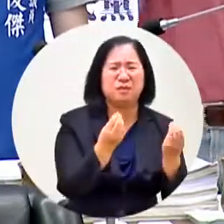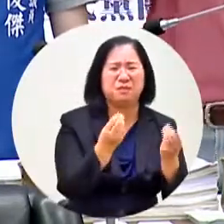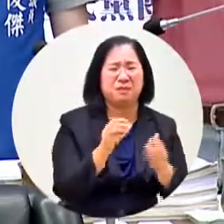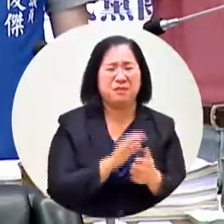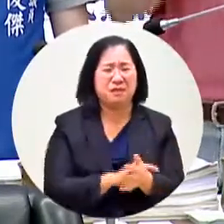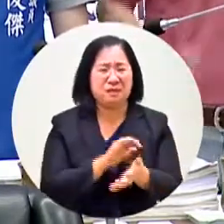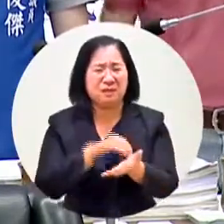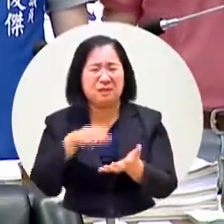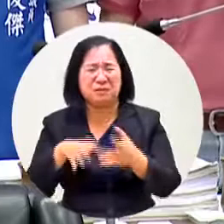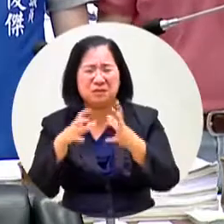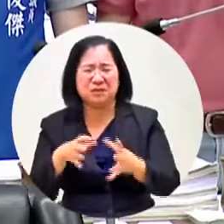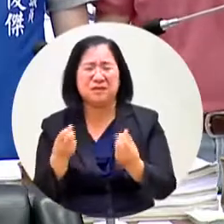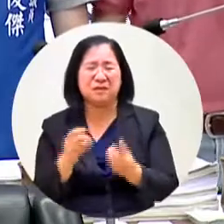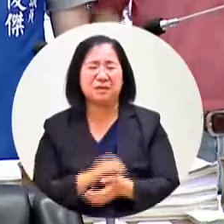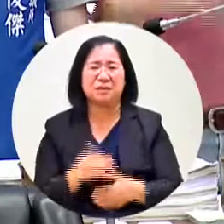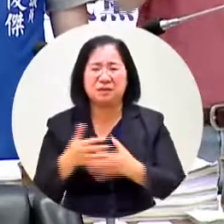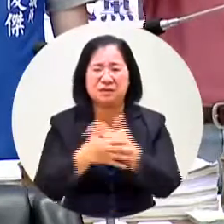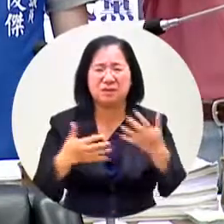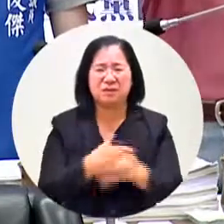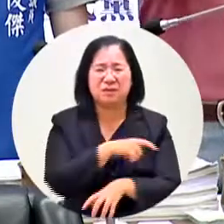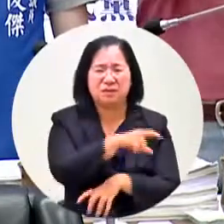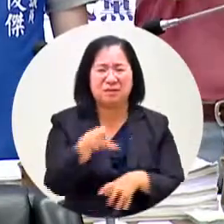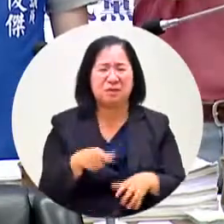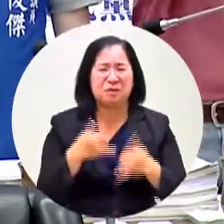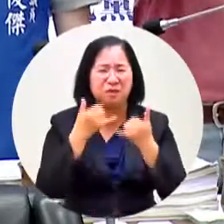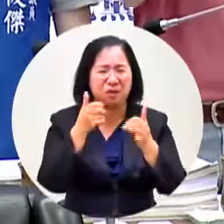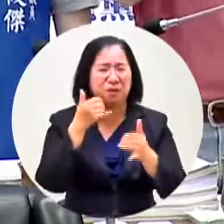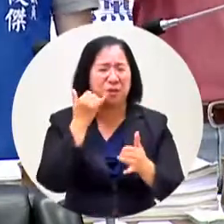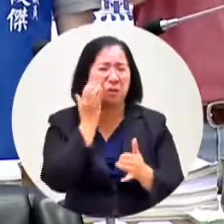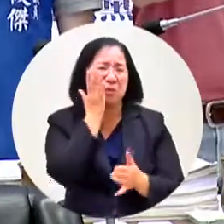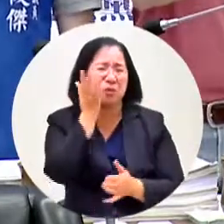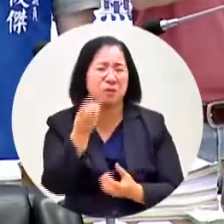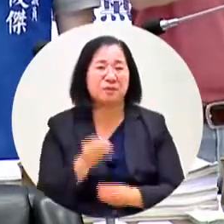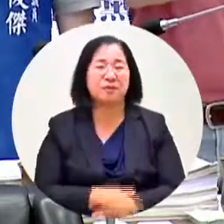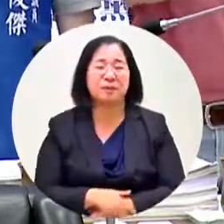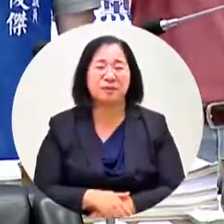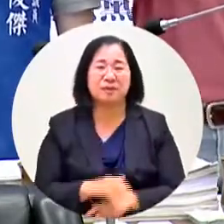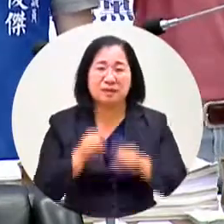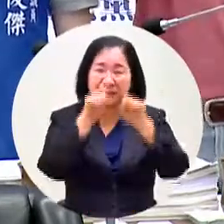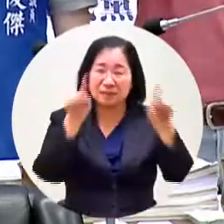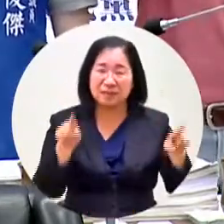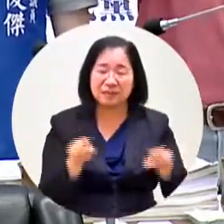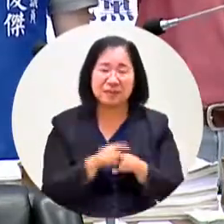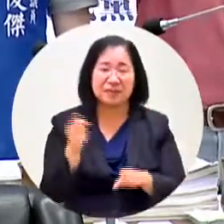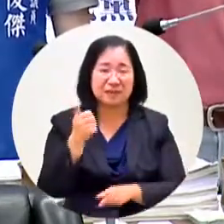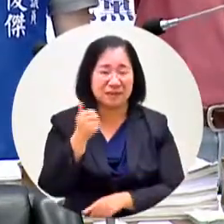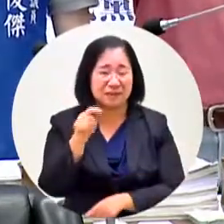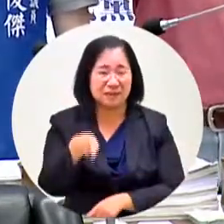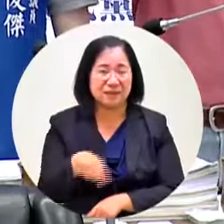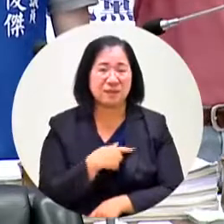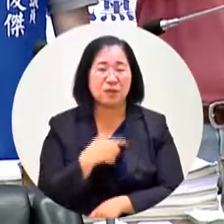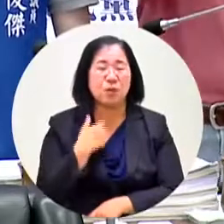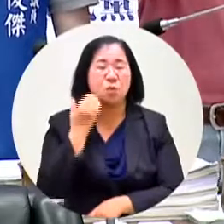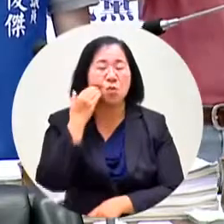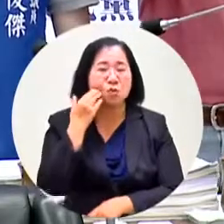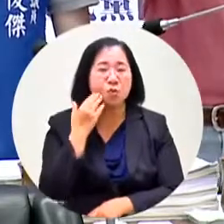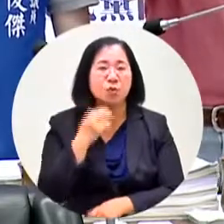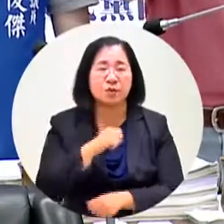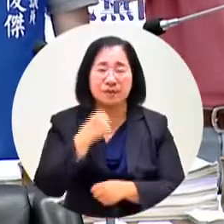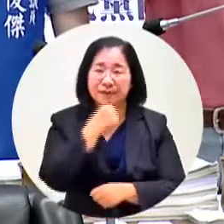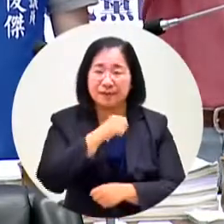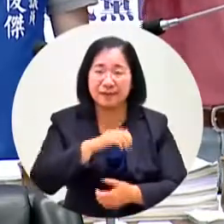我就跟市长说你有没有去陆祖看过，要学校没学校，要医院没医院，要交通没交